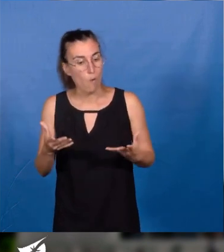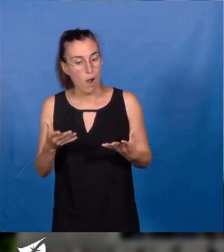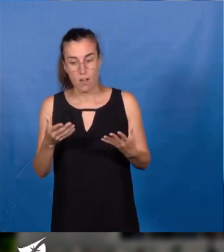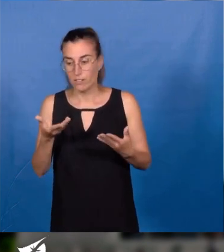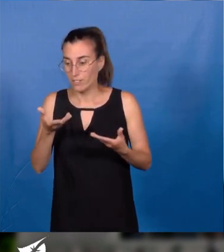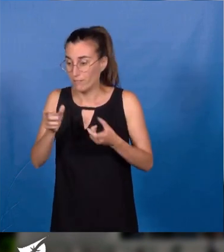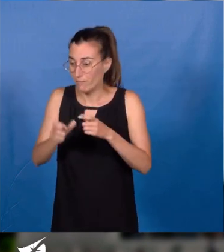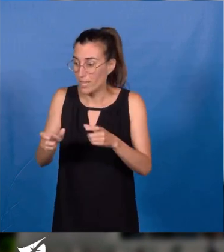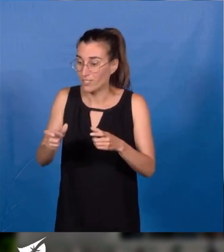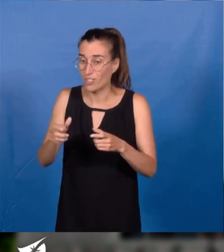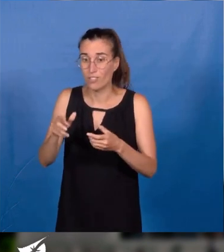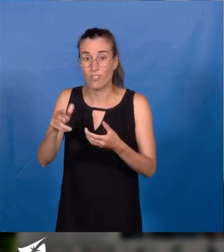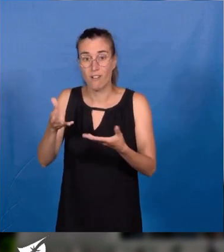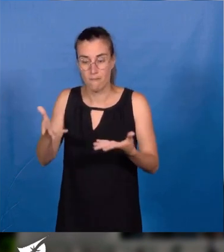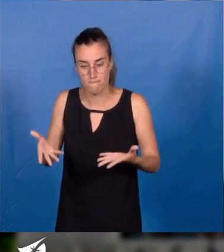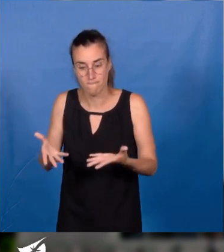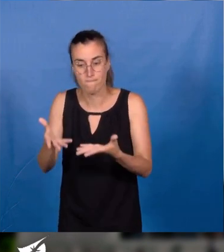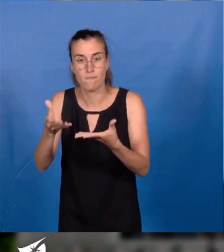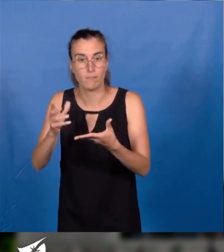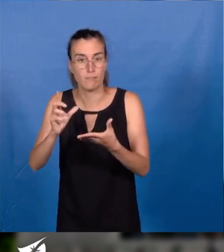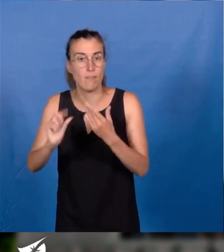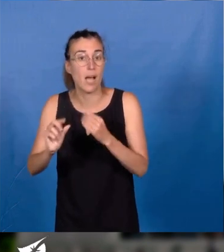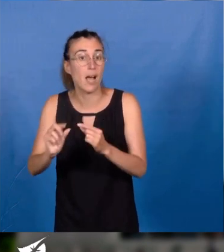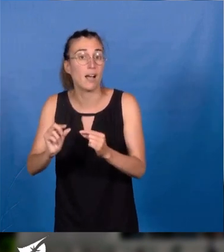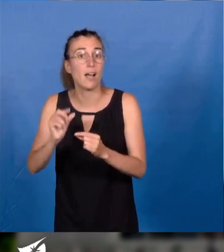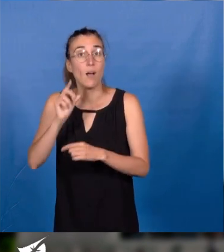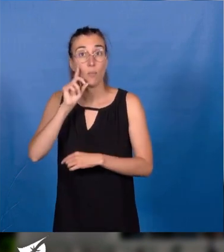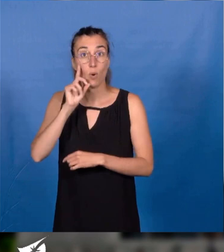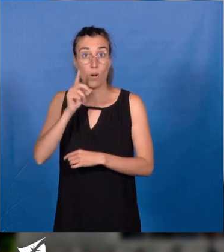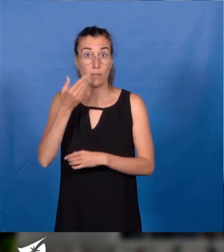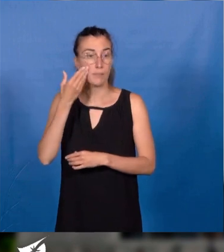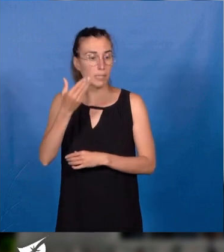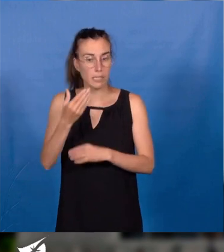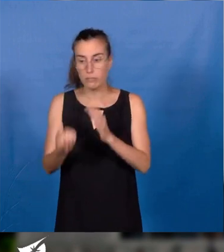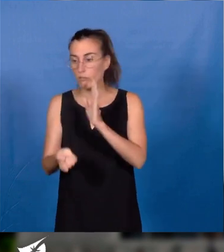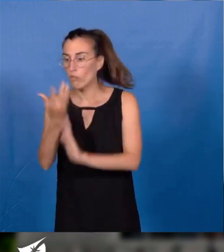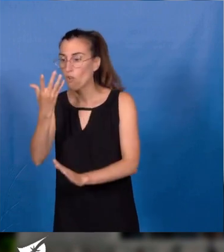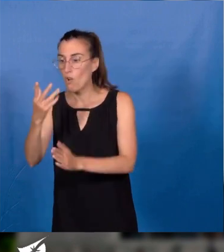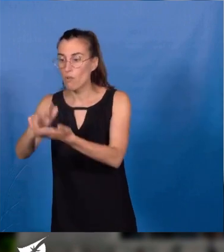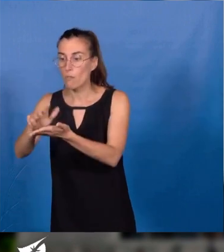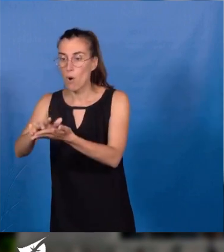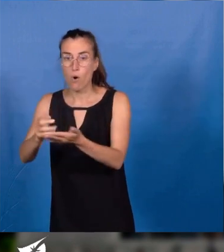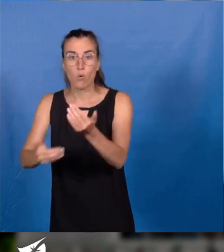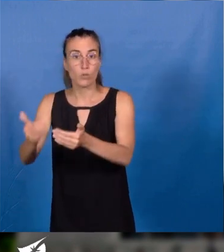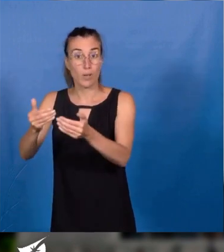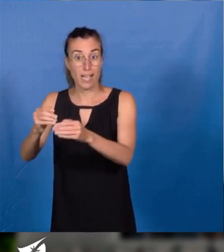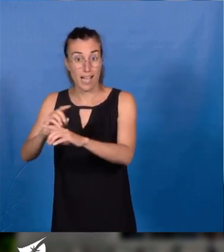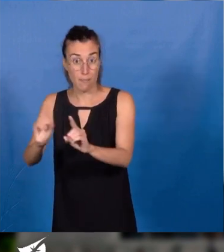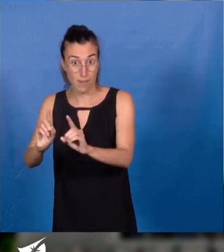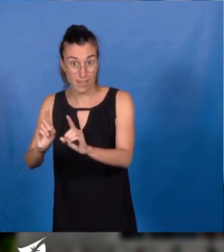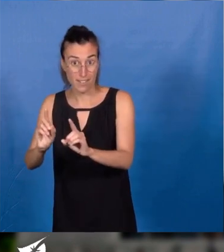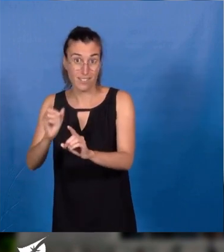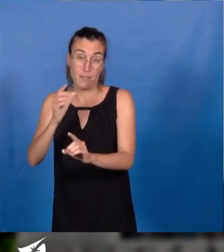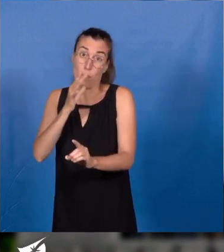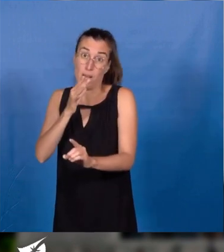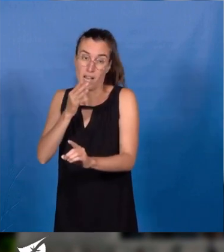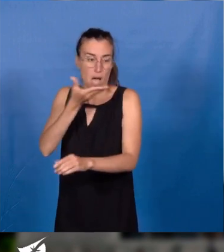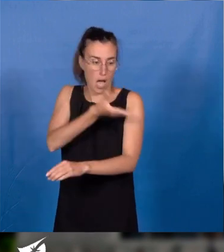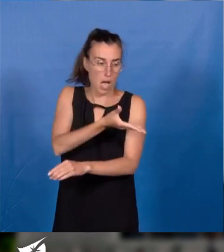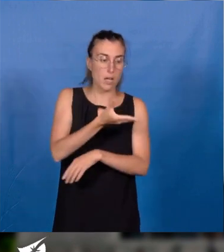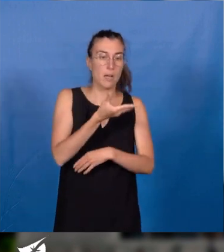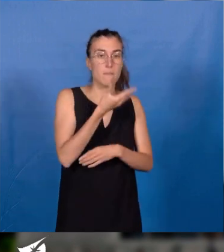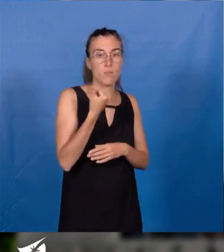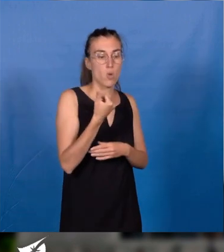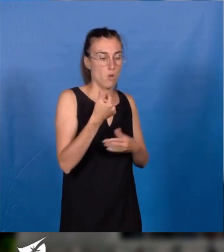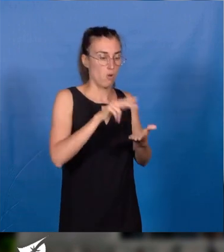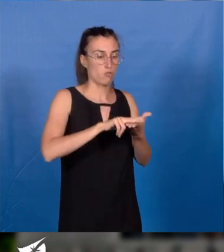ces personnes, parce que qu'est-ce que ça veut dire? Ça veut dire, sans construire de nouveaux logements, ça veut dire libérer effectivement de plus grands